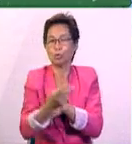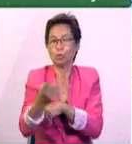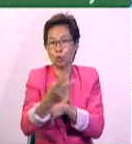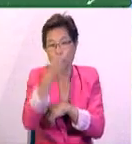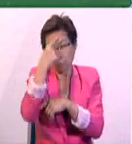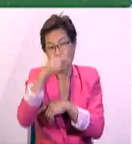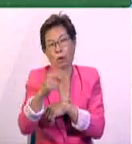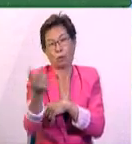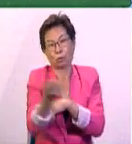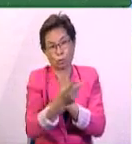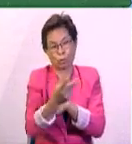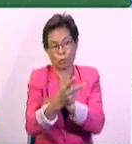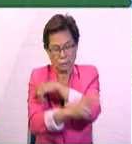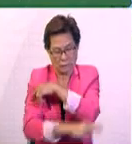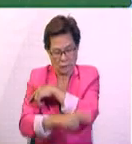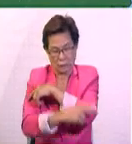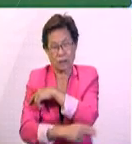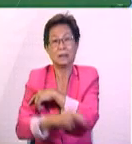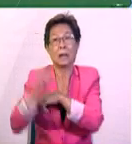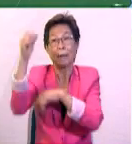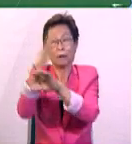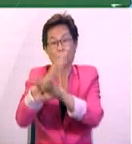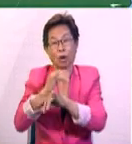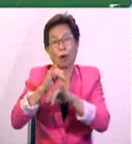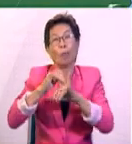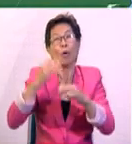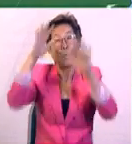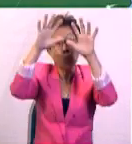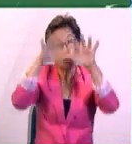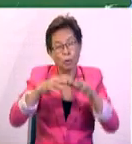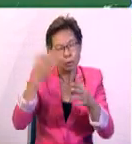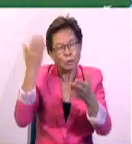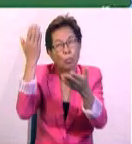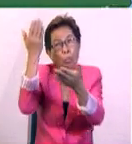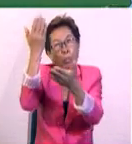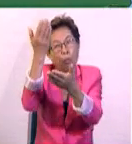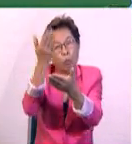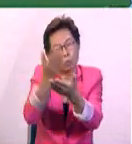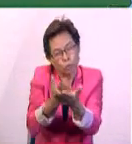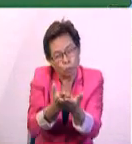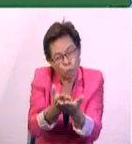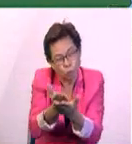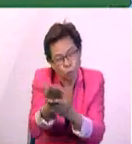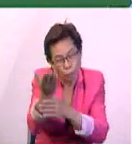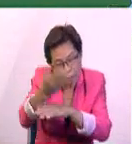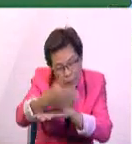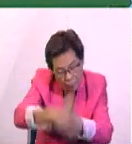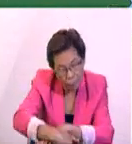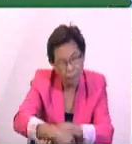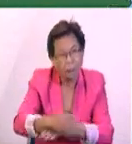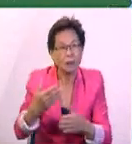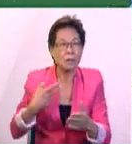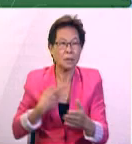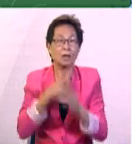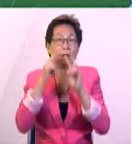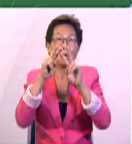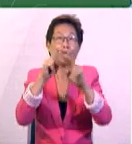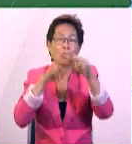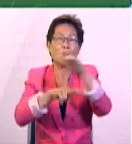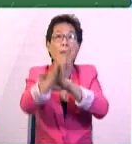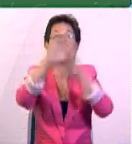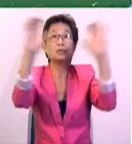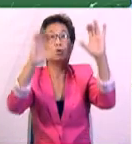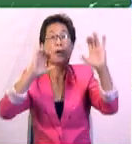bagi kedua-dua negeri dijangka boleh berterusan sehingga lewat malam nanti. Baiklah, kita teruskan dengan melihat ramalan